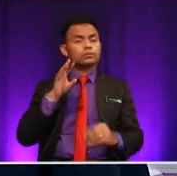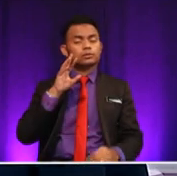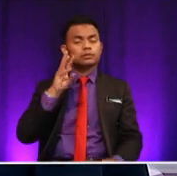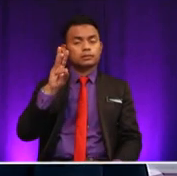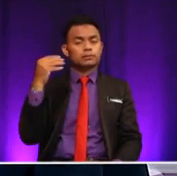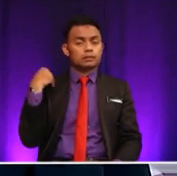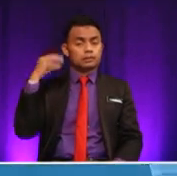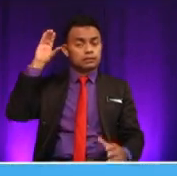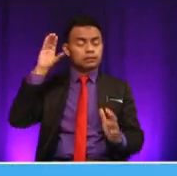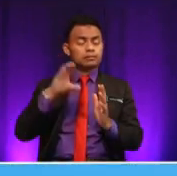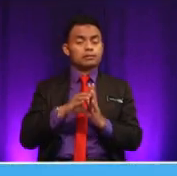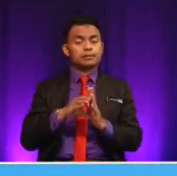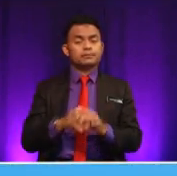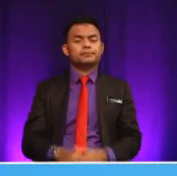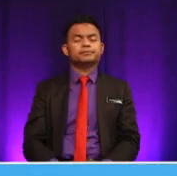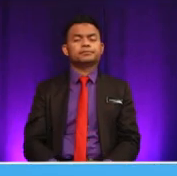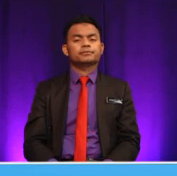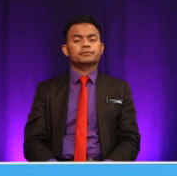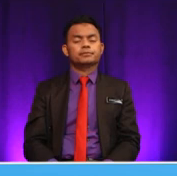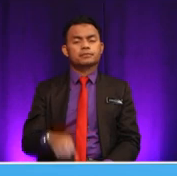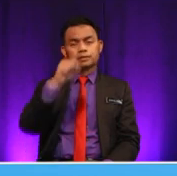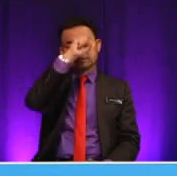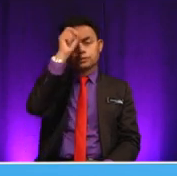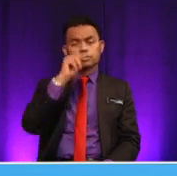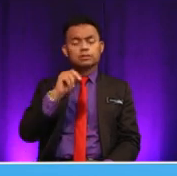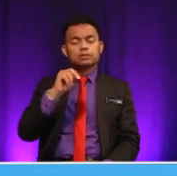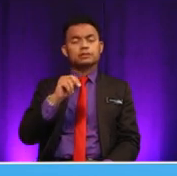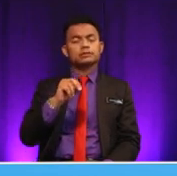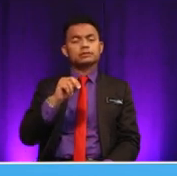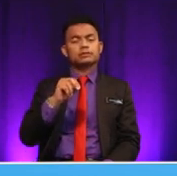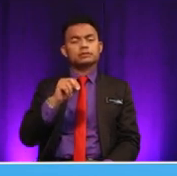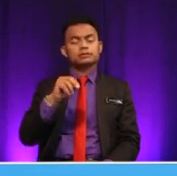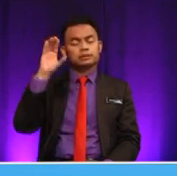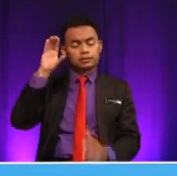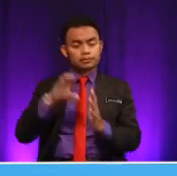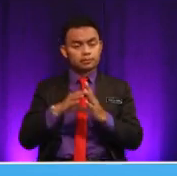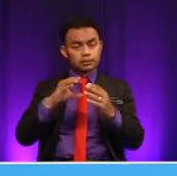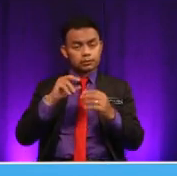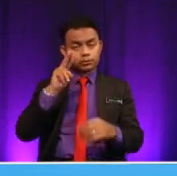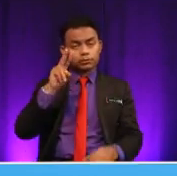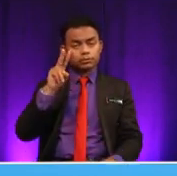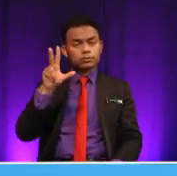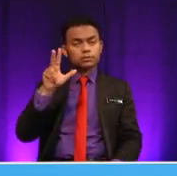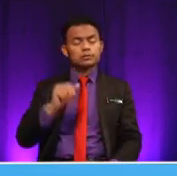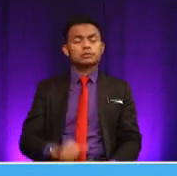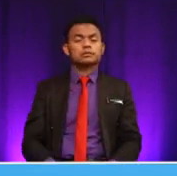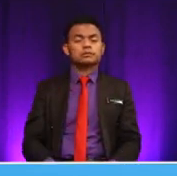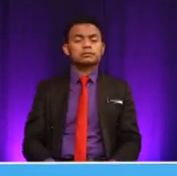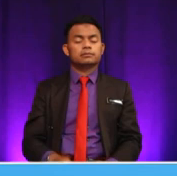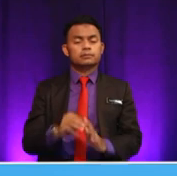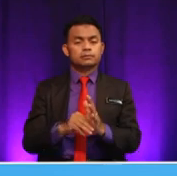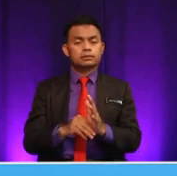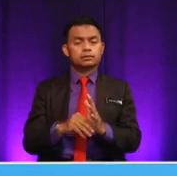jadi soalnya nomor 6 Raja 23 menunjukkan satu ujian komponen fisikasan